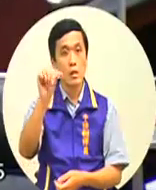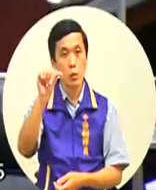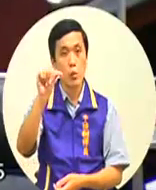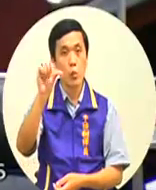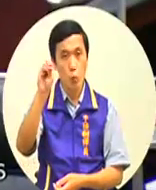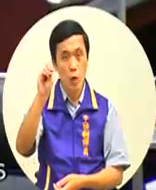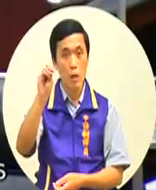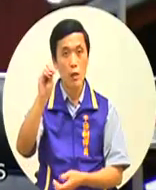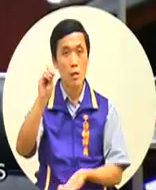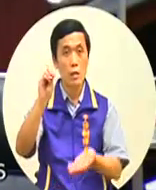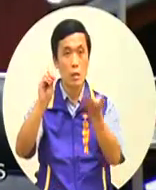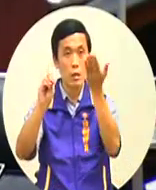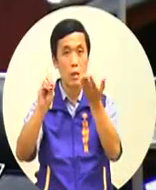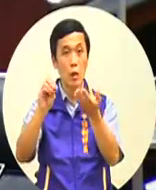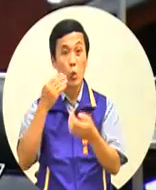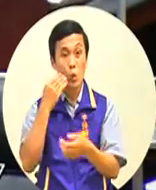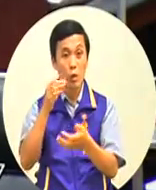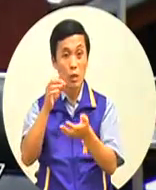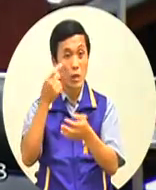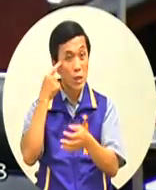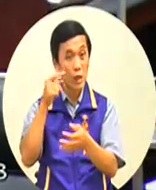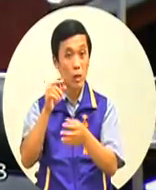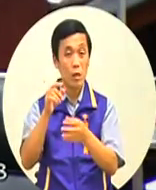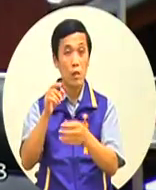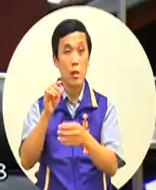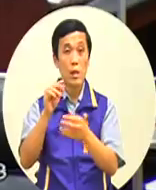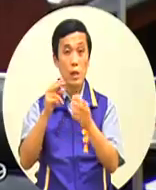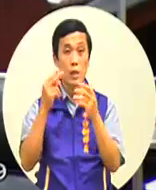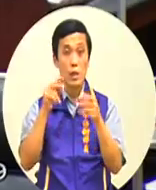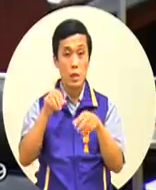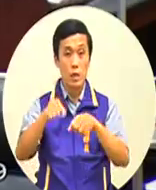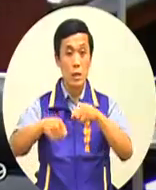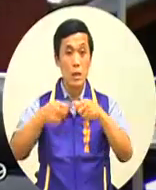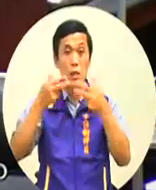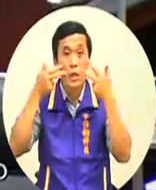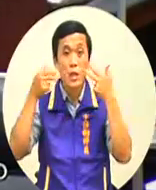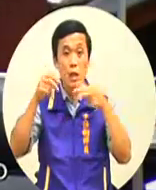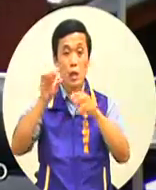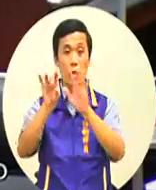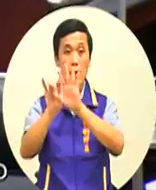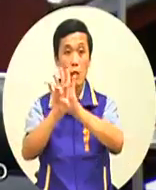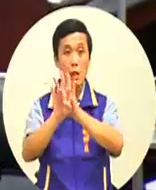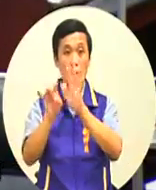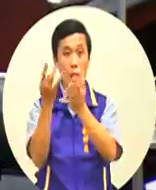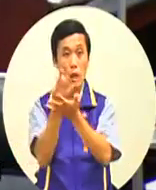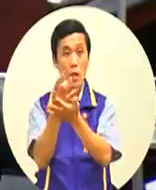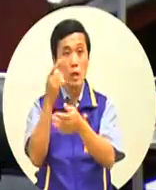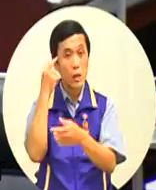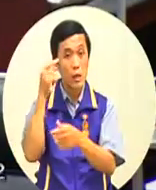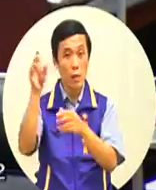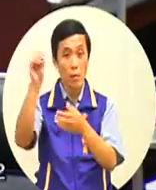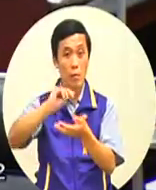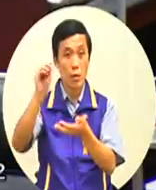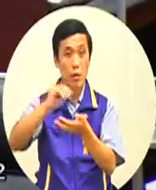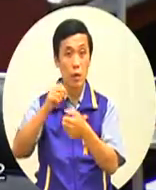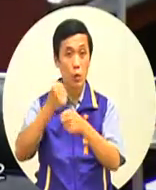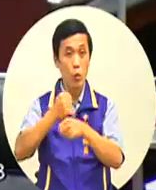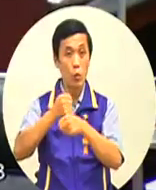吼，爱采偌济，你知无？惊死呢！迄是我今年气候问